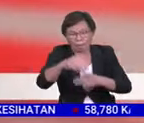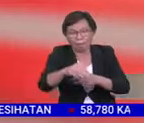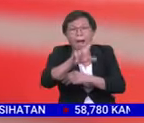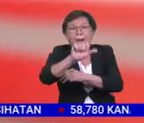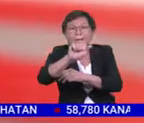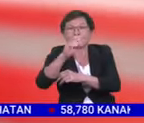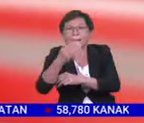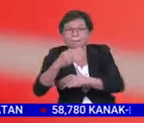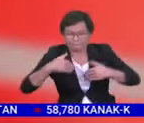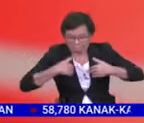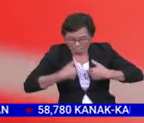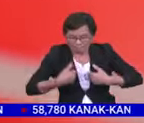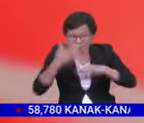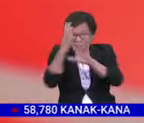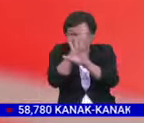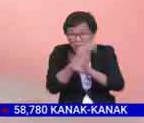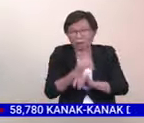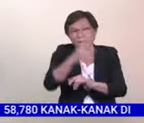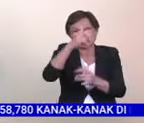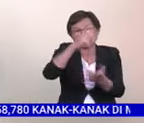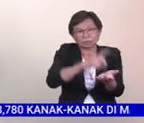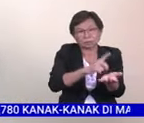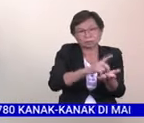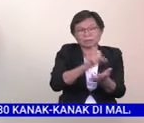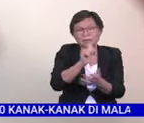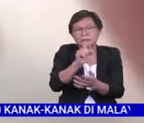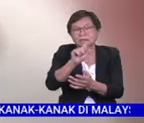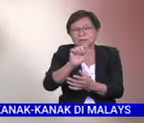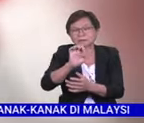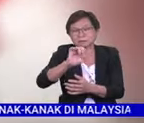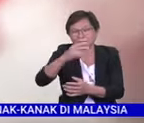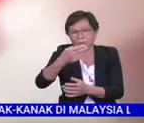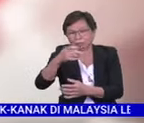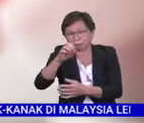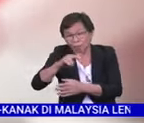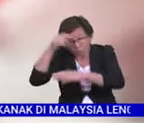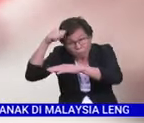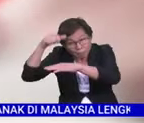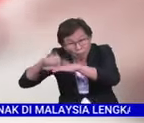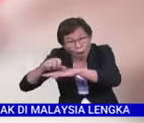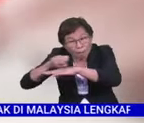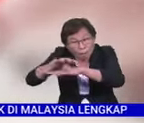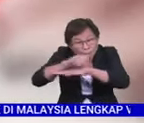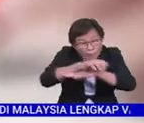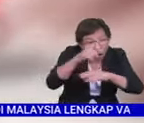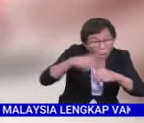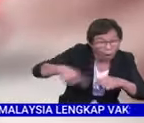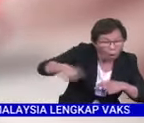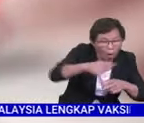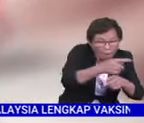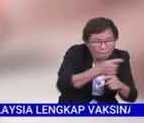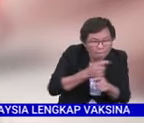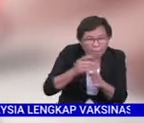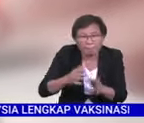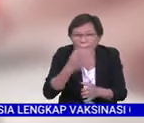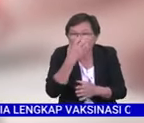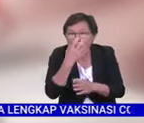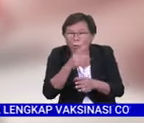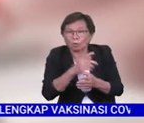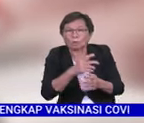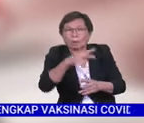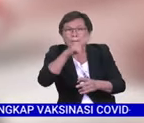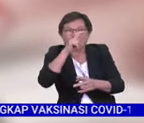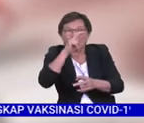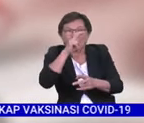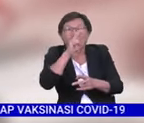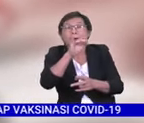veteriner Rawa data Sidoarjo Stefan menerusi kenyataan mengingatkan peternak kizer untuk memperketat biosecurity ladang masing-masing